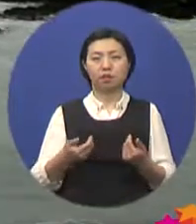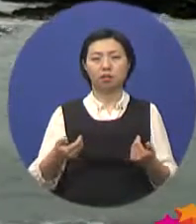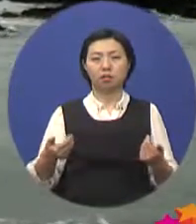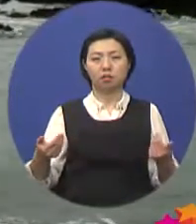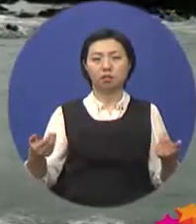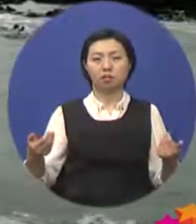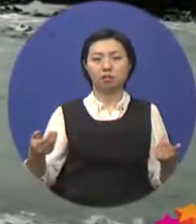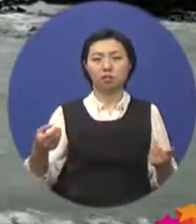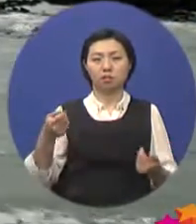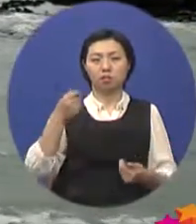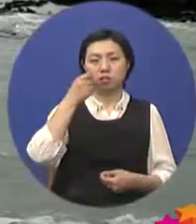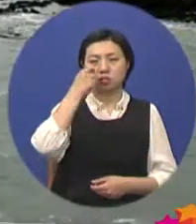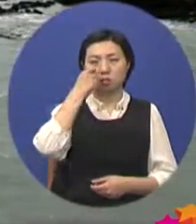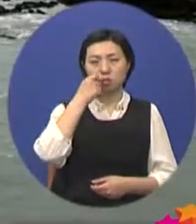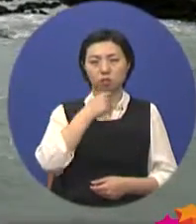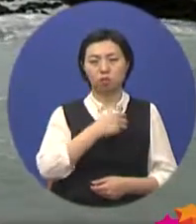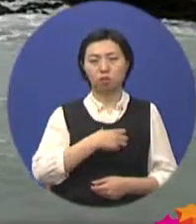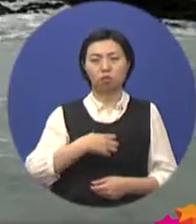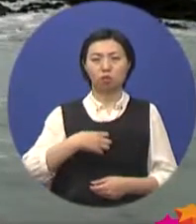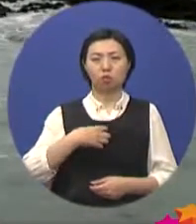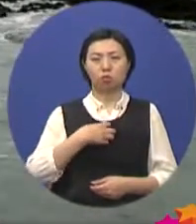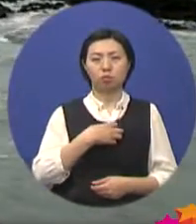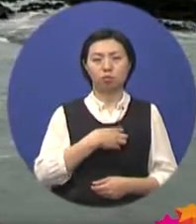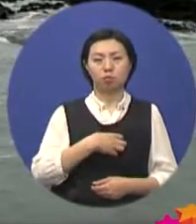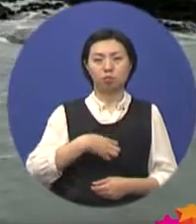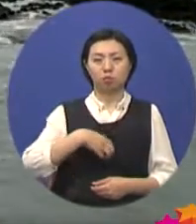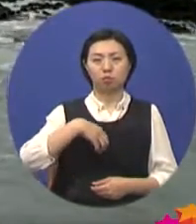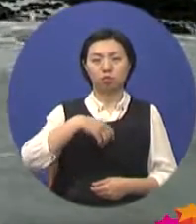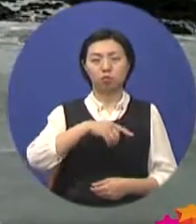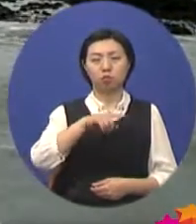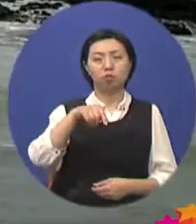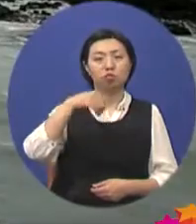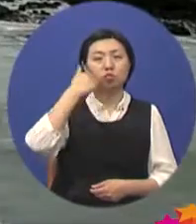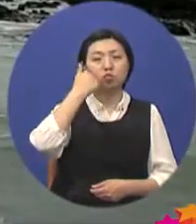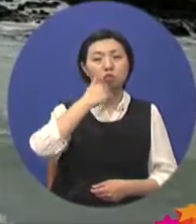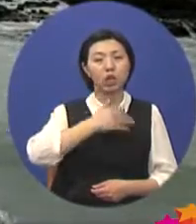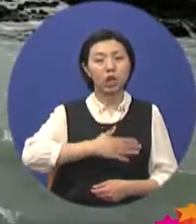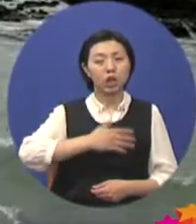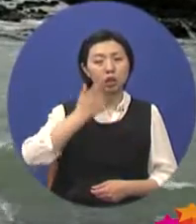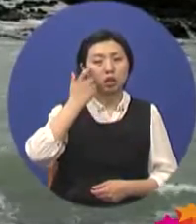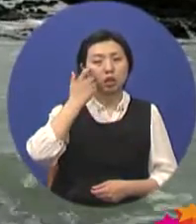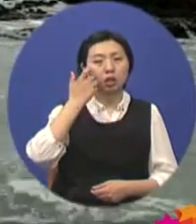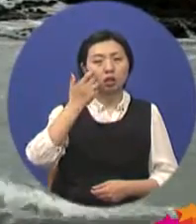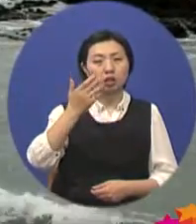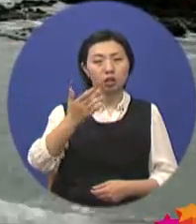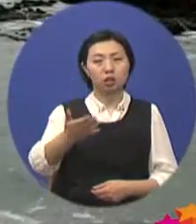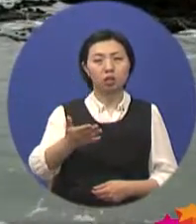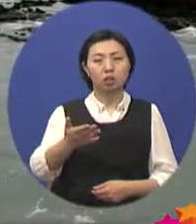헤어지는 서러움을 그 누가